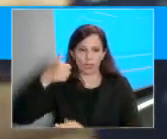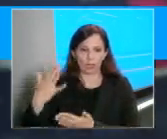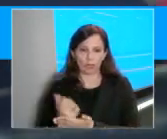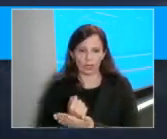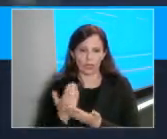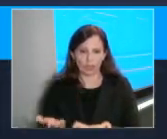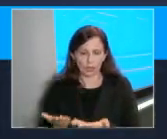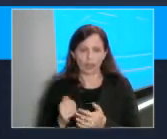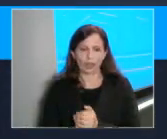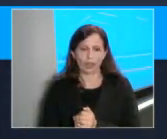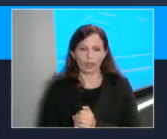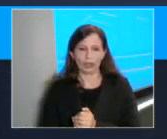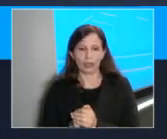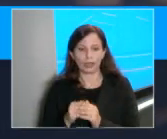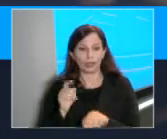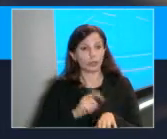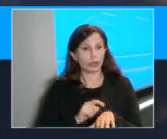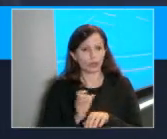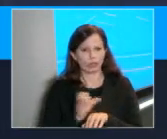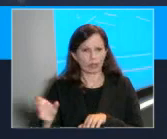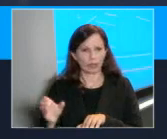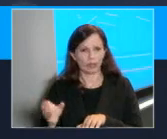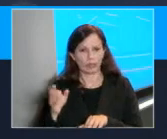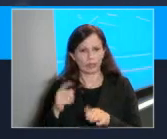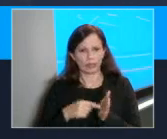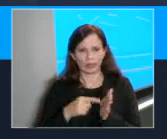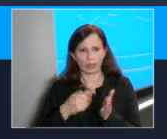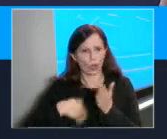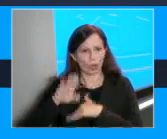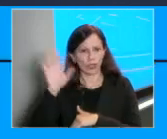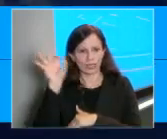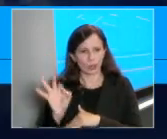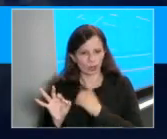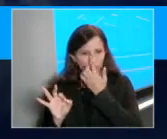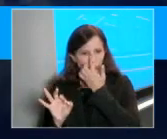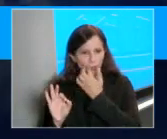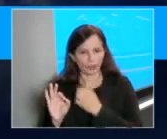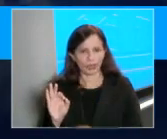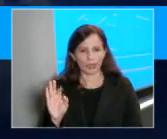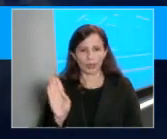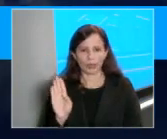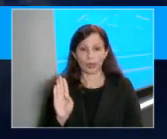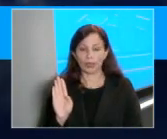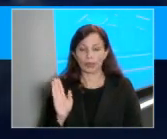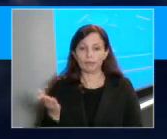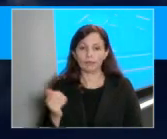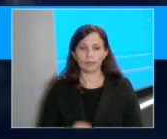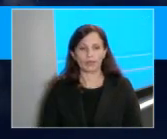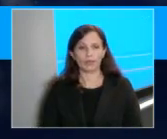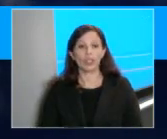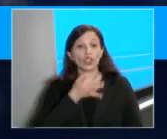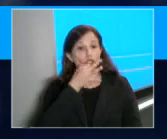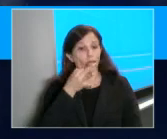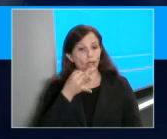לא מחליפים את המנהיג בעודו מכהן. ולכן רוב הסיכויים... שנתניהו ינצח. רק השאלה האם נתניהו באמת